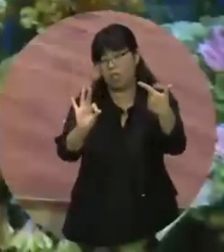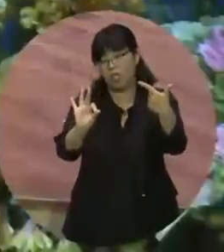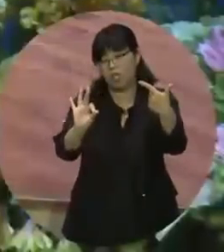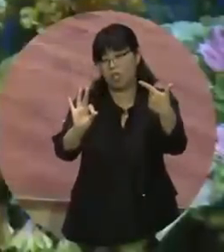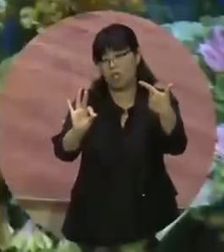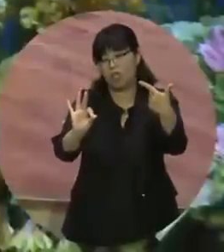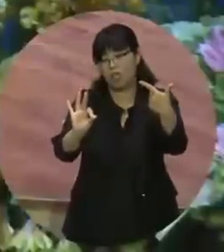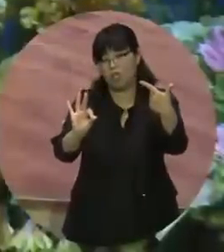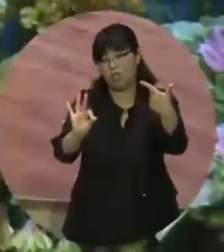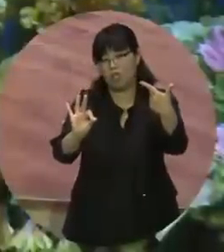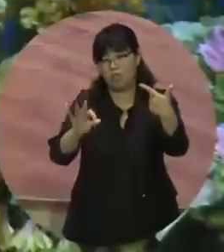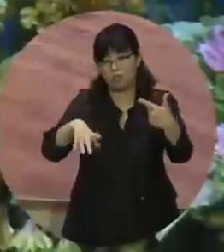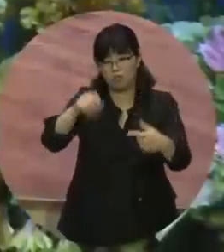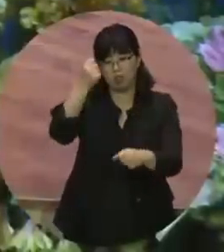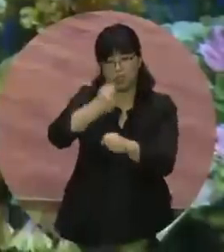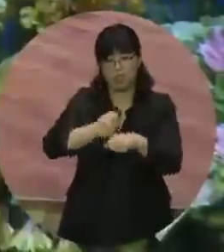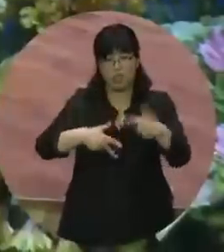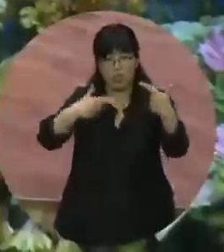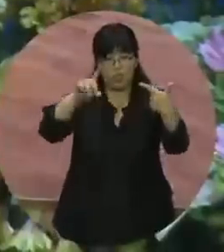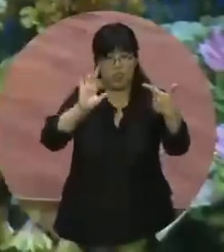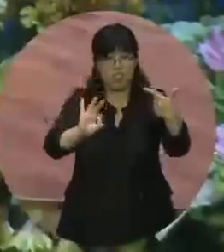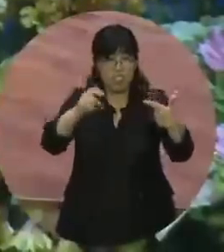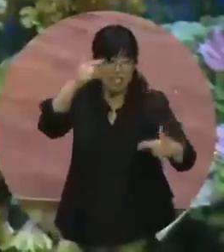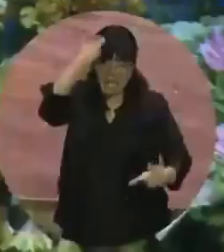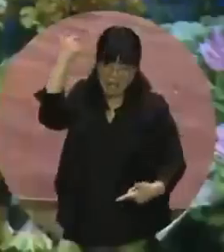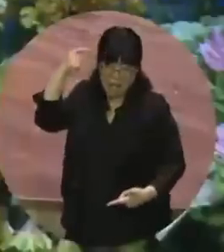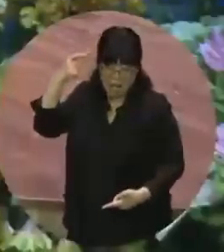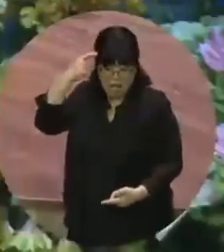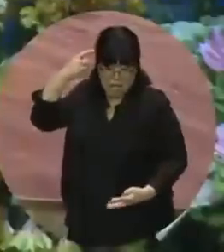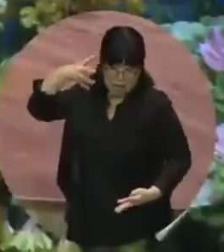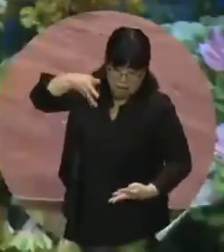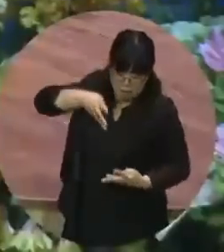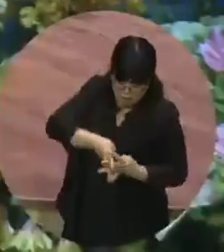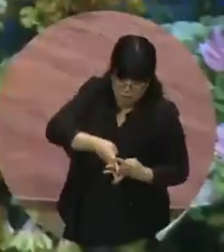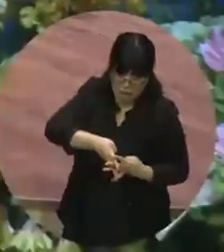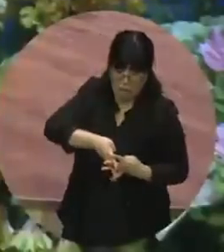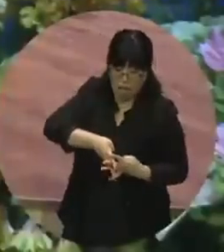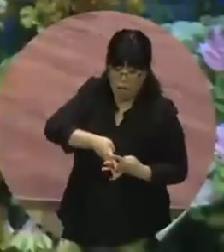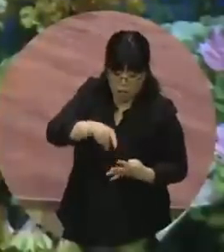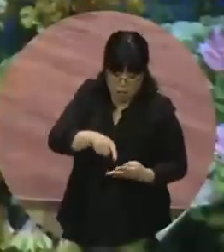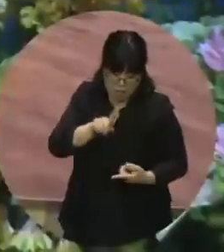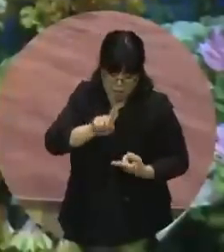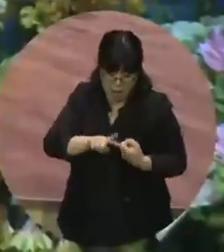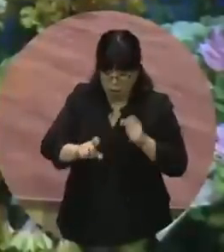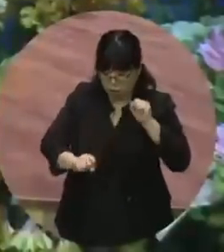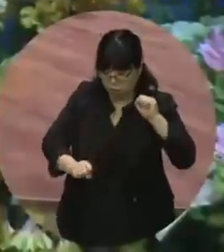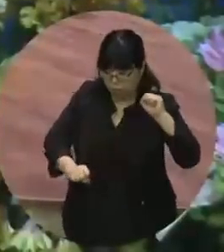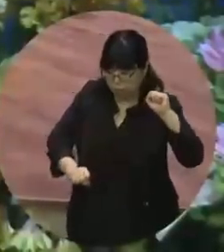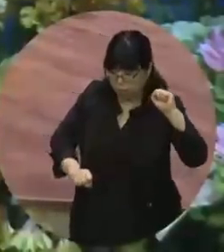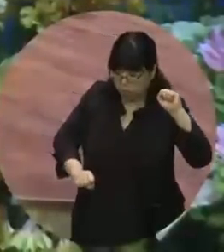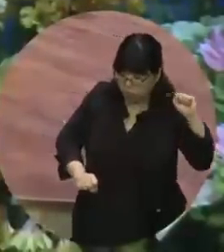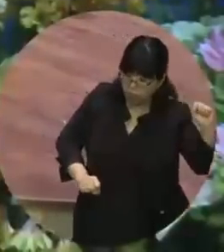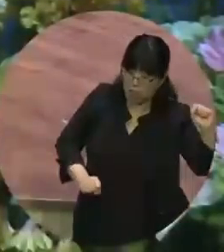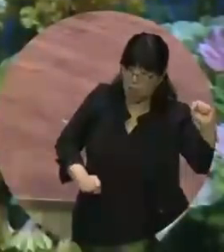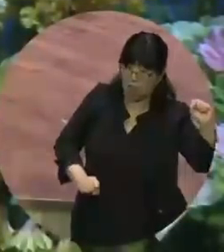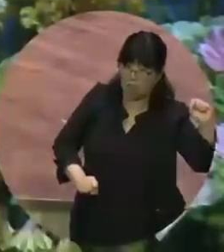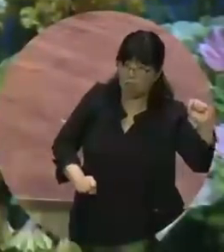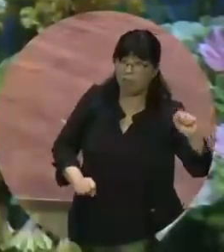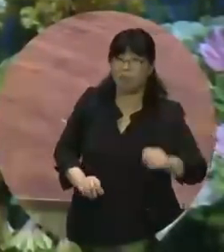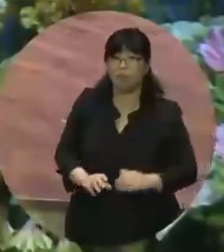예털에 예털에서 딱 갇혀 있어. 사단이 얼마나 겸허하게 이 함정을